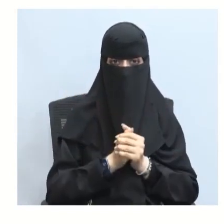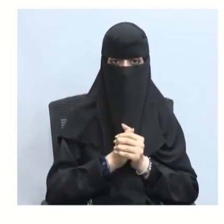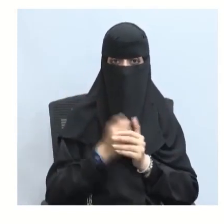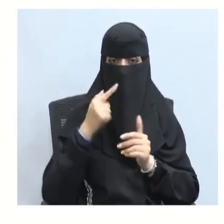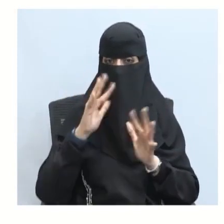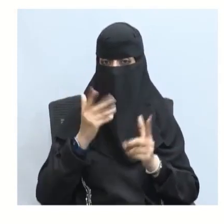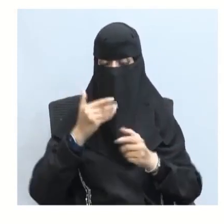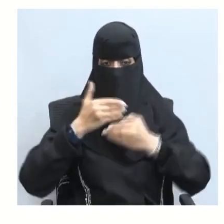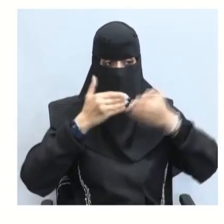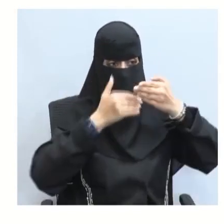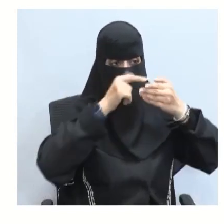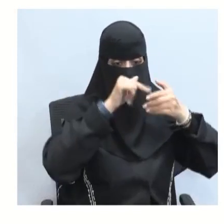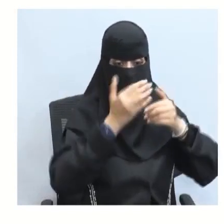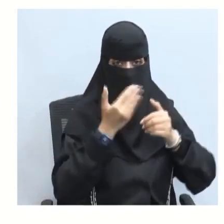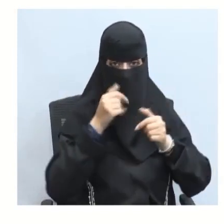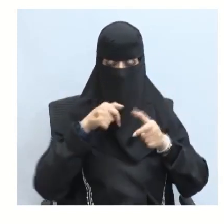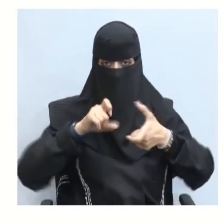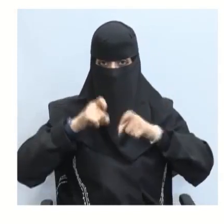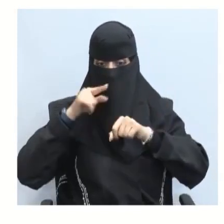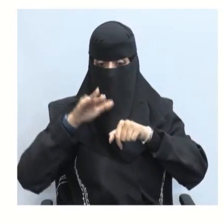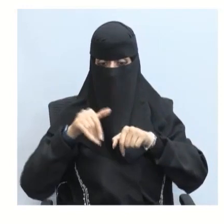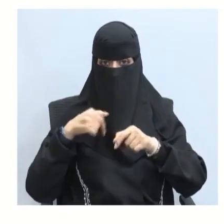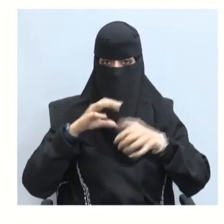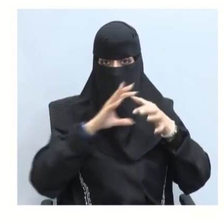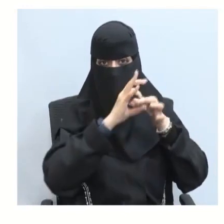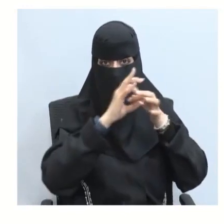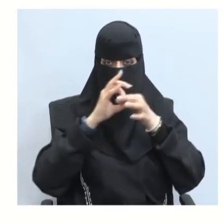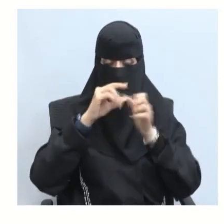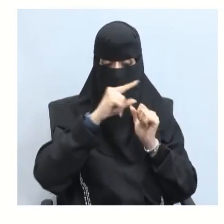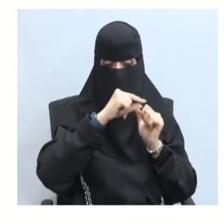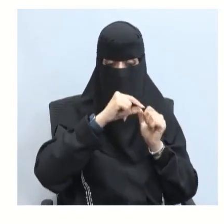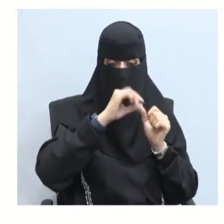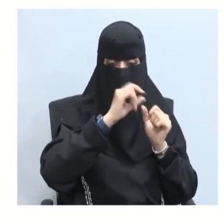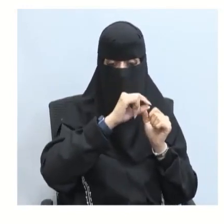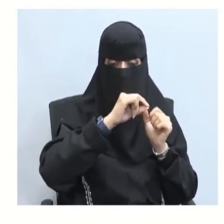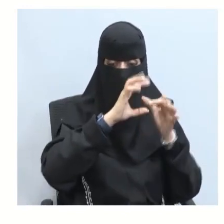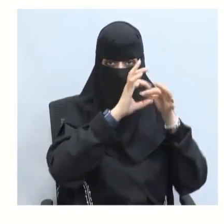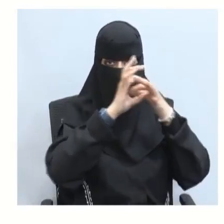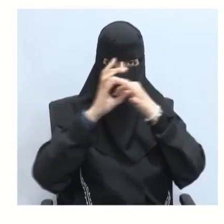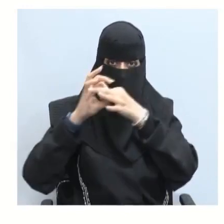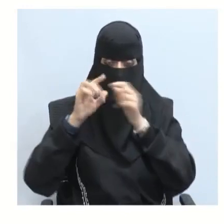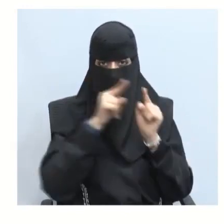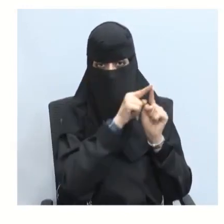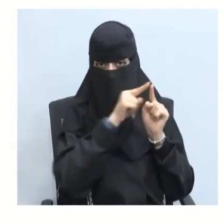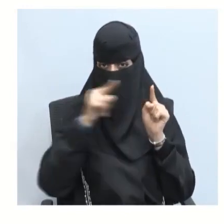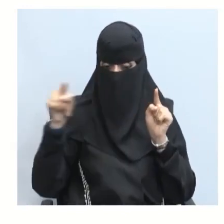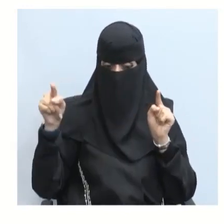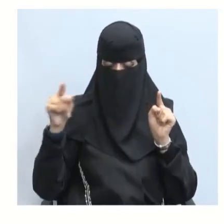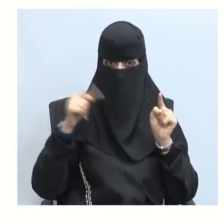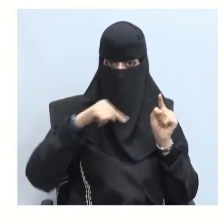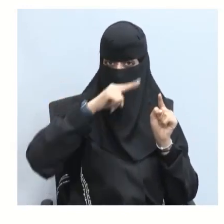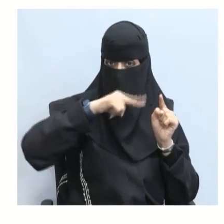تراكيب المركبات الكربونيه اما ان تكون سلاسل مستقيمه او تكون سلاسل متفرعه او